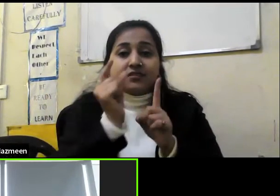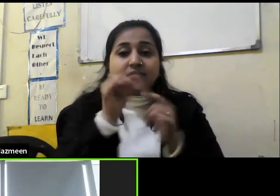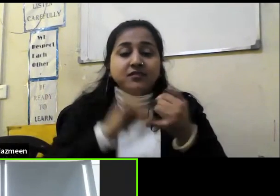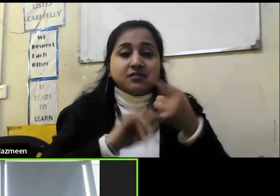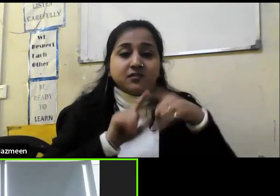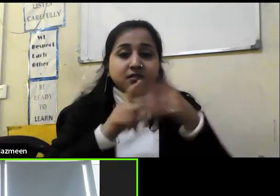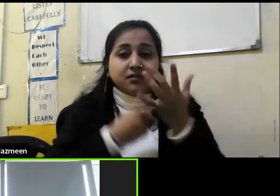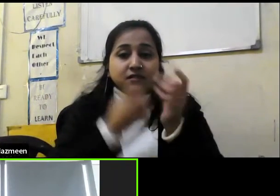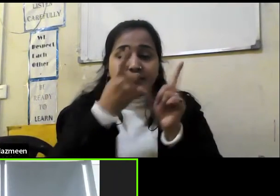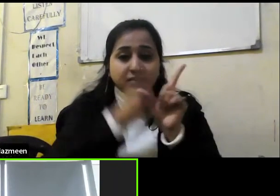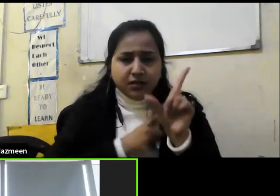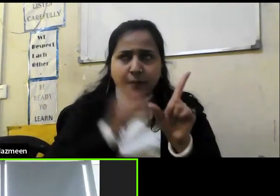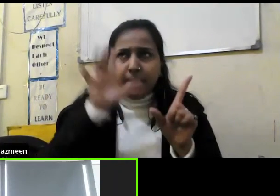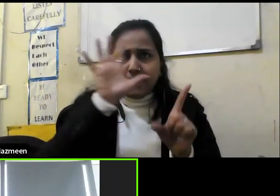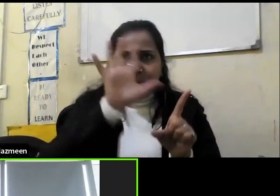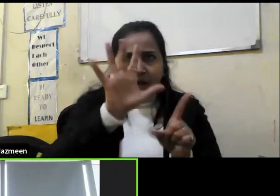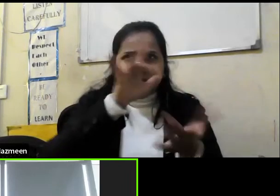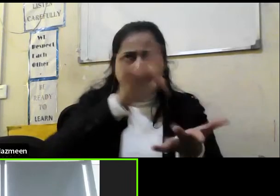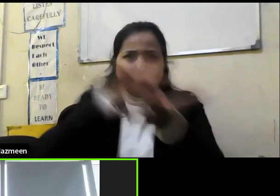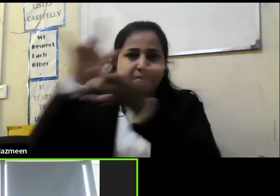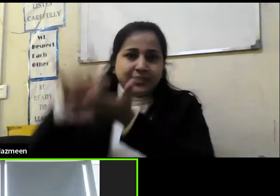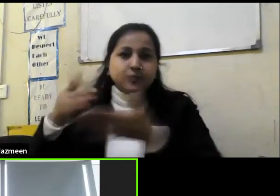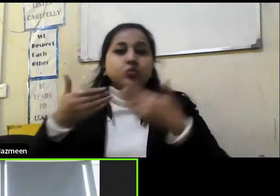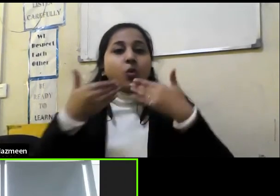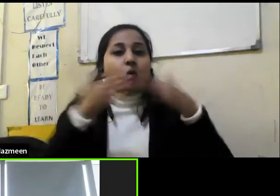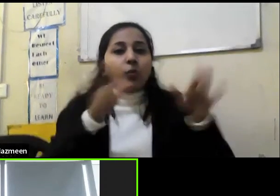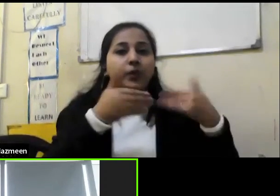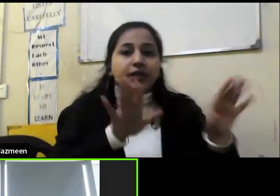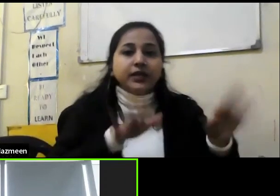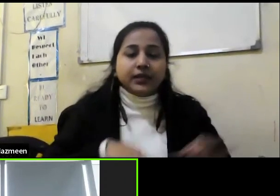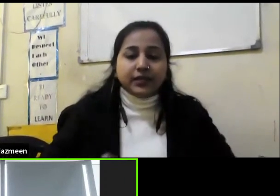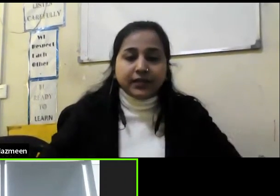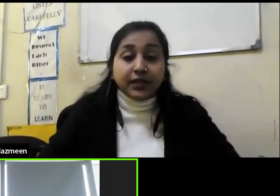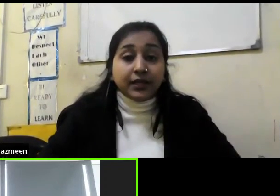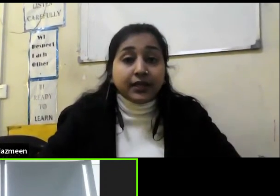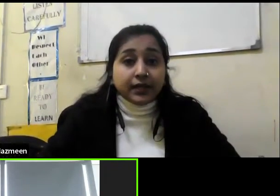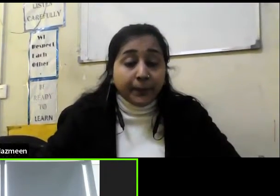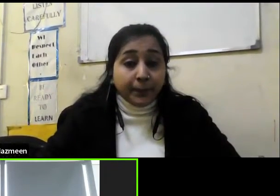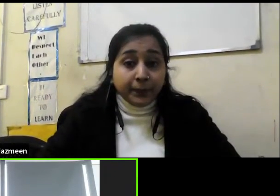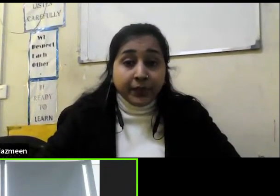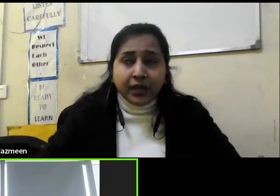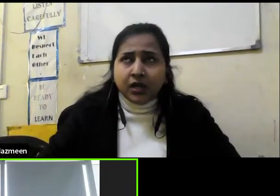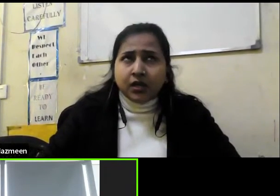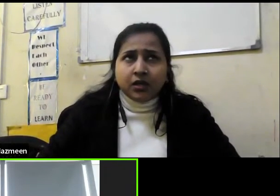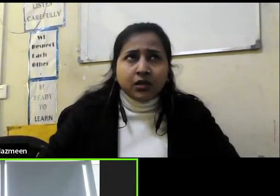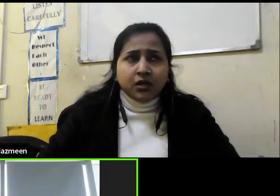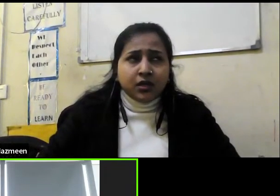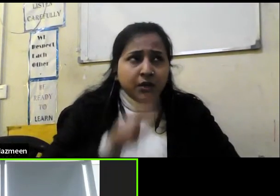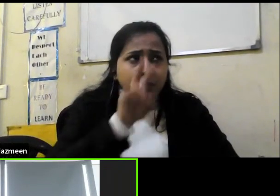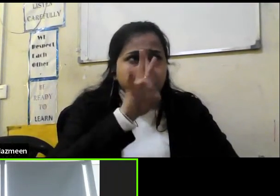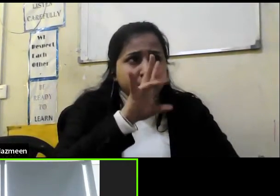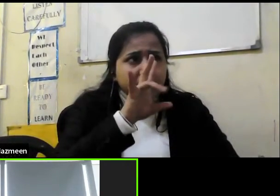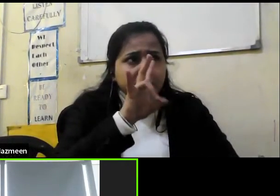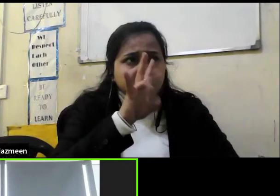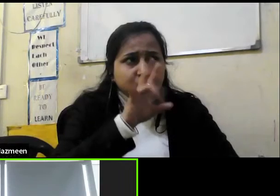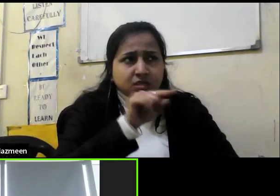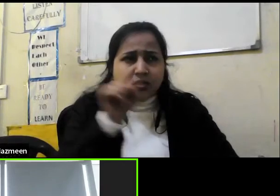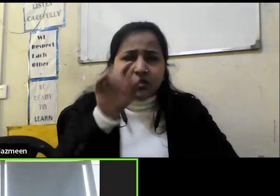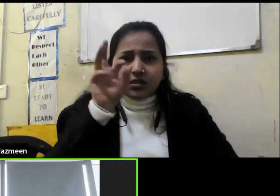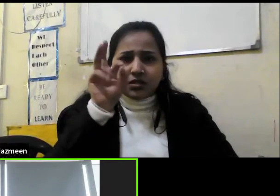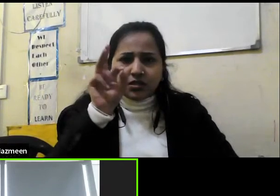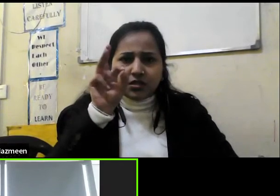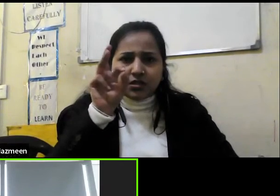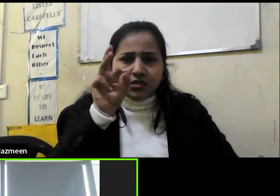हमने 5 सेंटर्स खड़े किए हैं. और हर सेंटर कोई 25-30 करोड़ रुपए का सेंटर है. वो